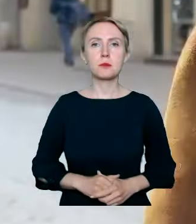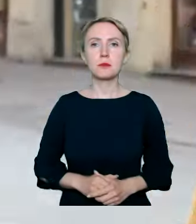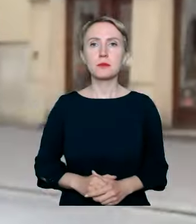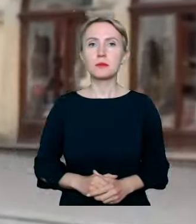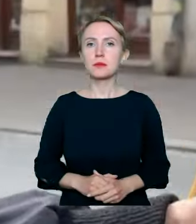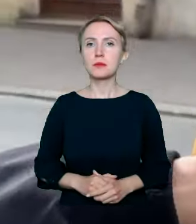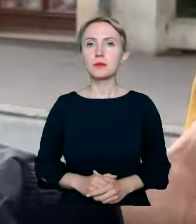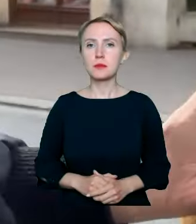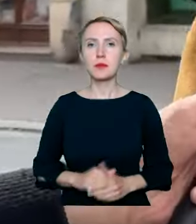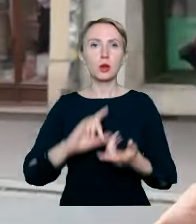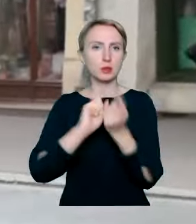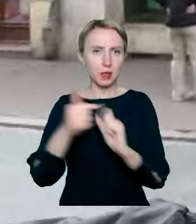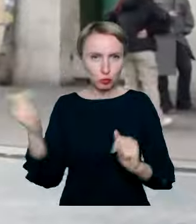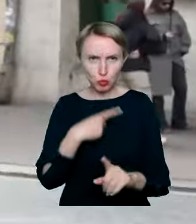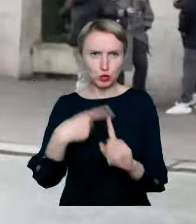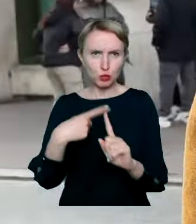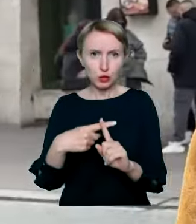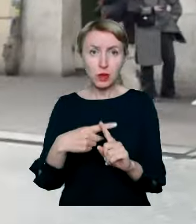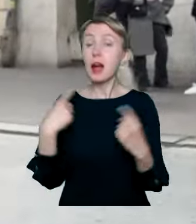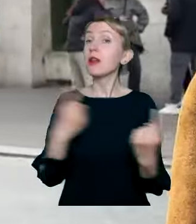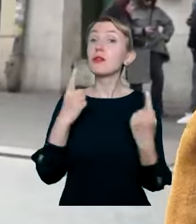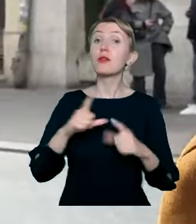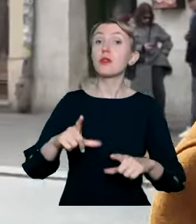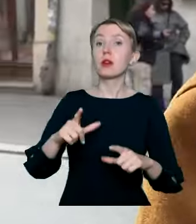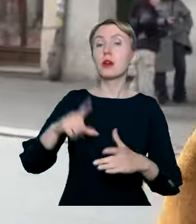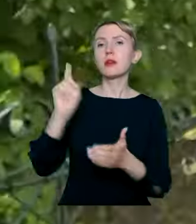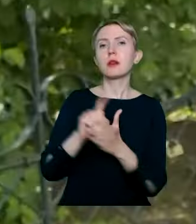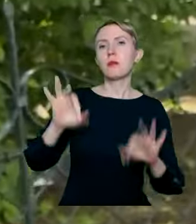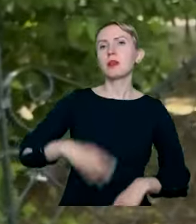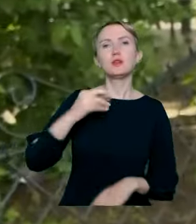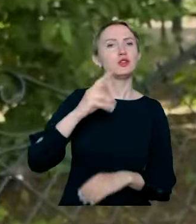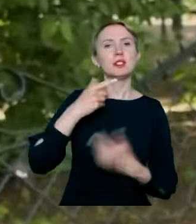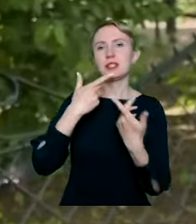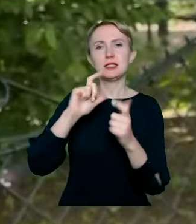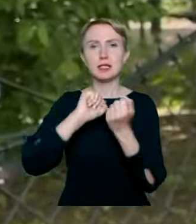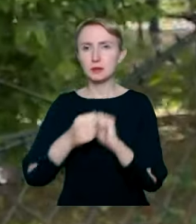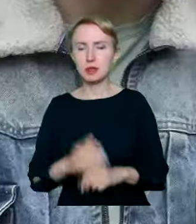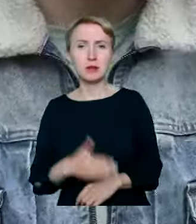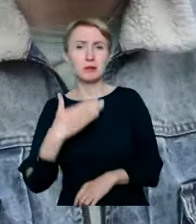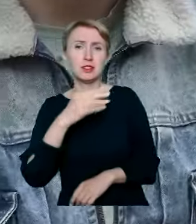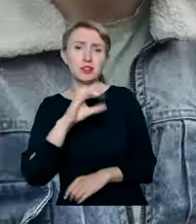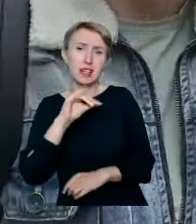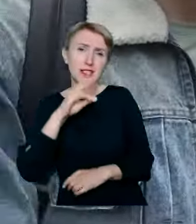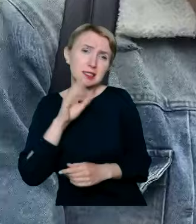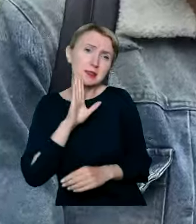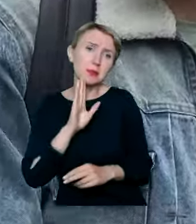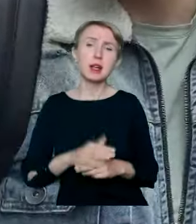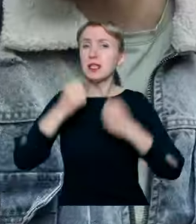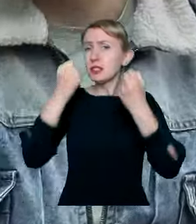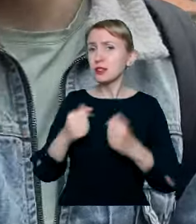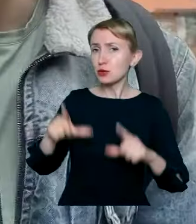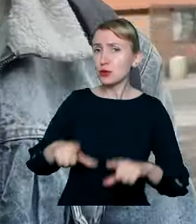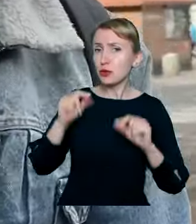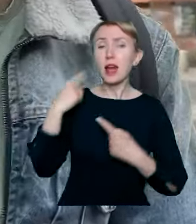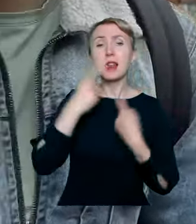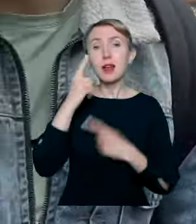Oczywiście, że zmiany muszą być pozytywne, natomiast w przypadku wygrania pana Miszalskiego nie zmieni się nic. Miszalski chyba. Ciężki wybór, ale myślę,